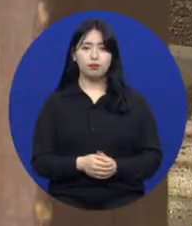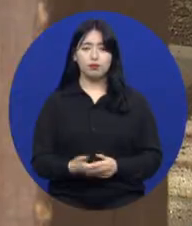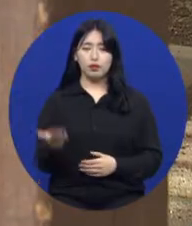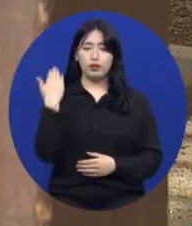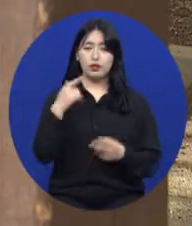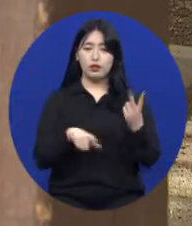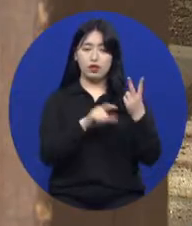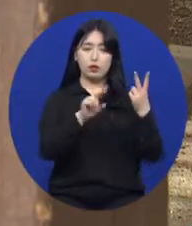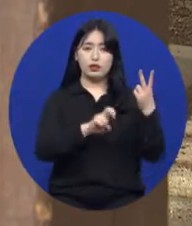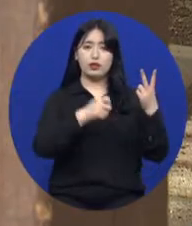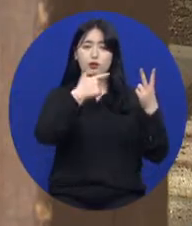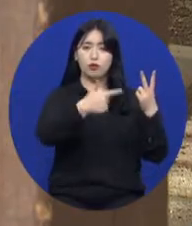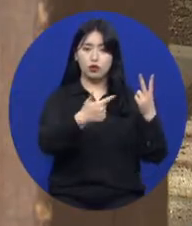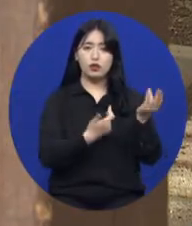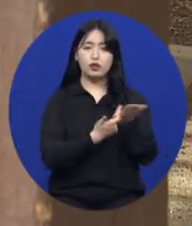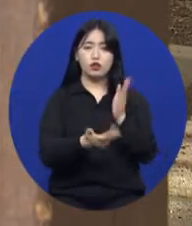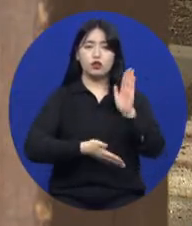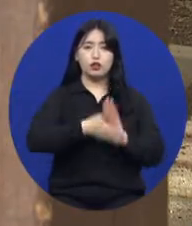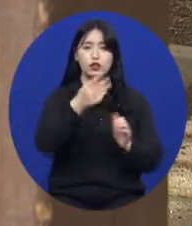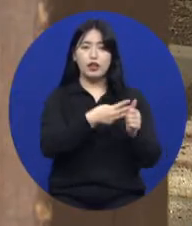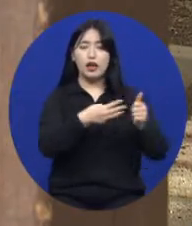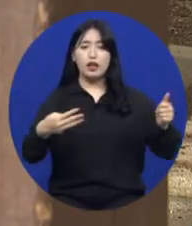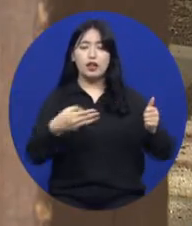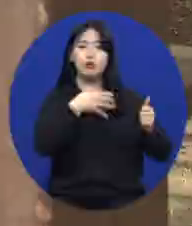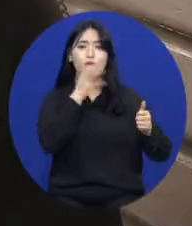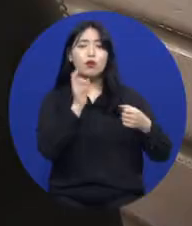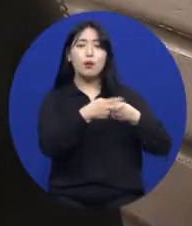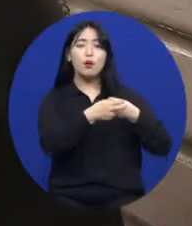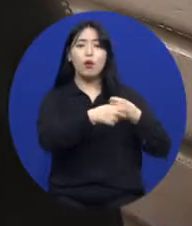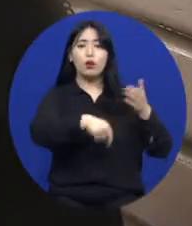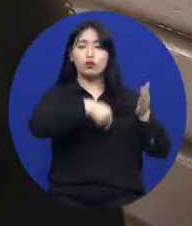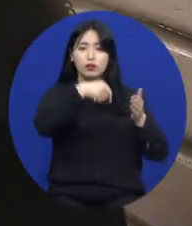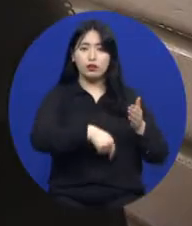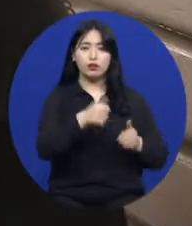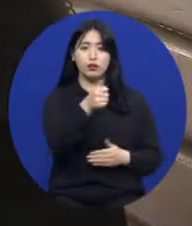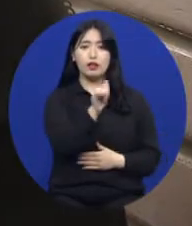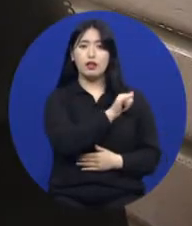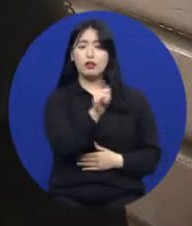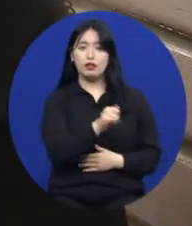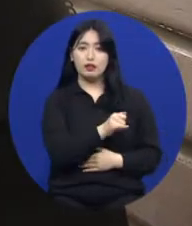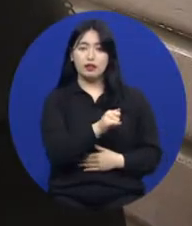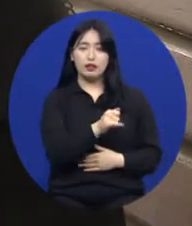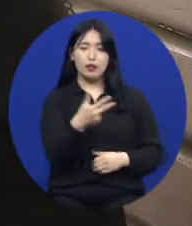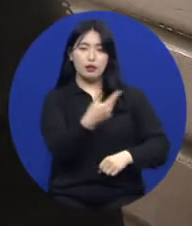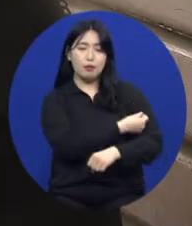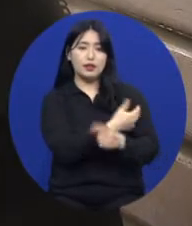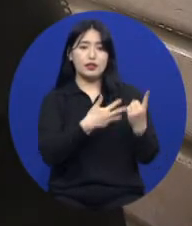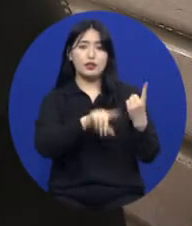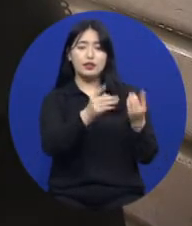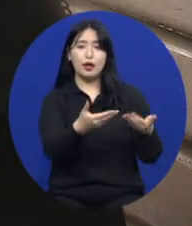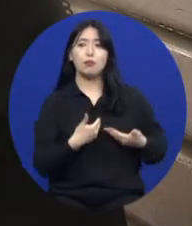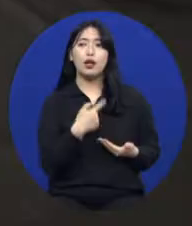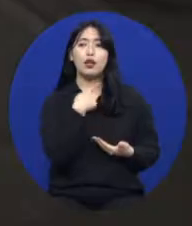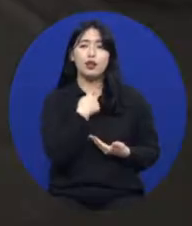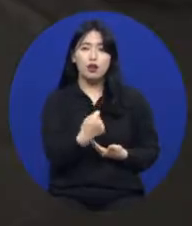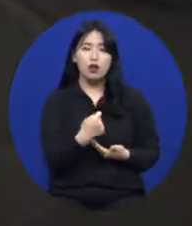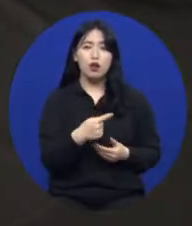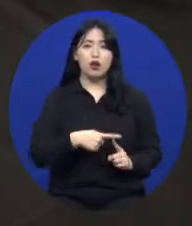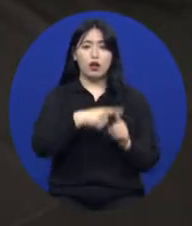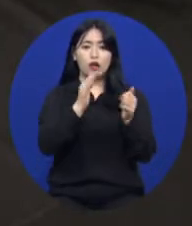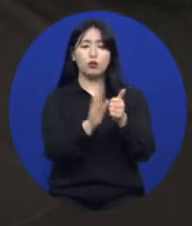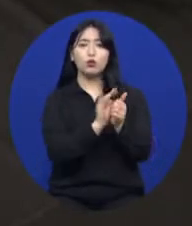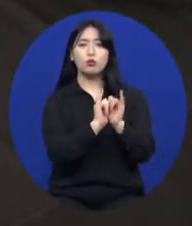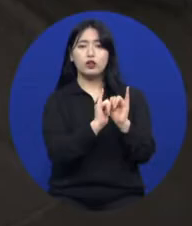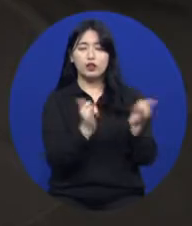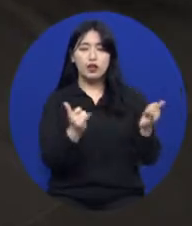지난 2월 26일 제주시 한림읍의 요양병원에서 아스트라제네카 백신 1차 접종을 받았던 간호조무사